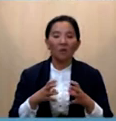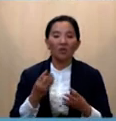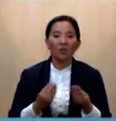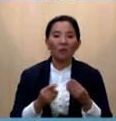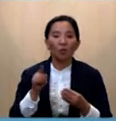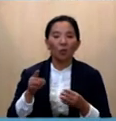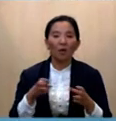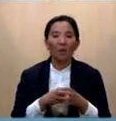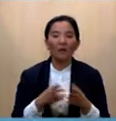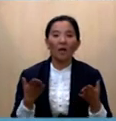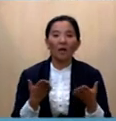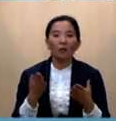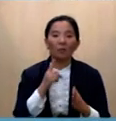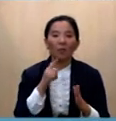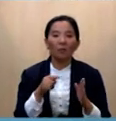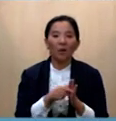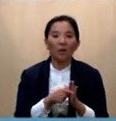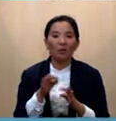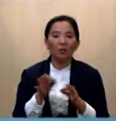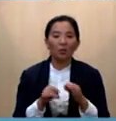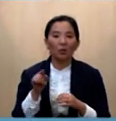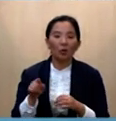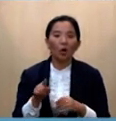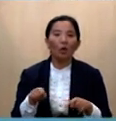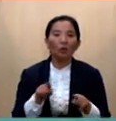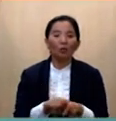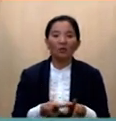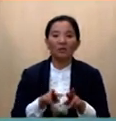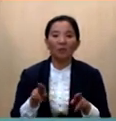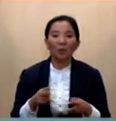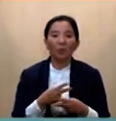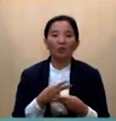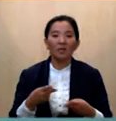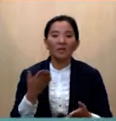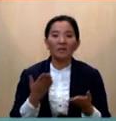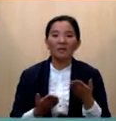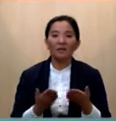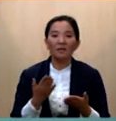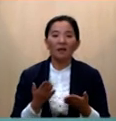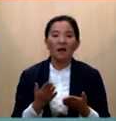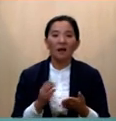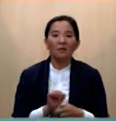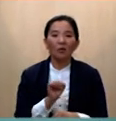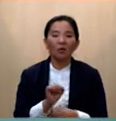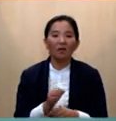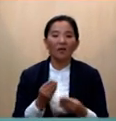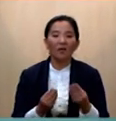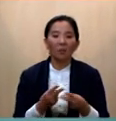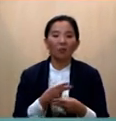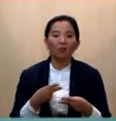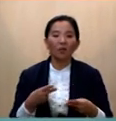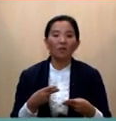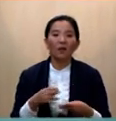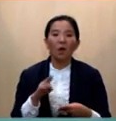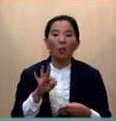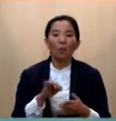игрокам той команды, которая попала в судью. То же самое получается, если остановка игры получается